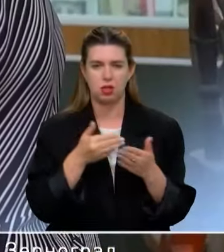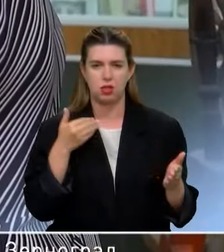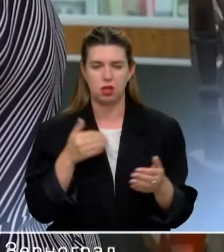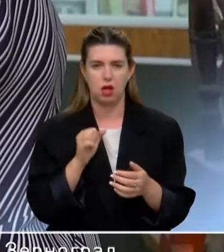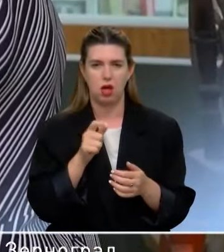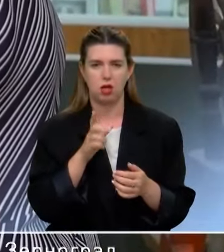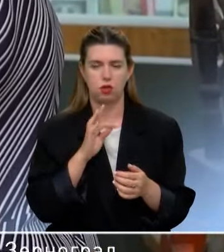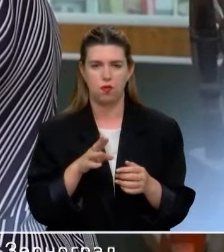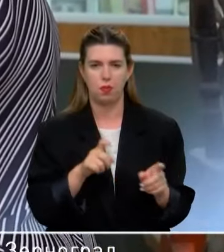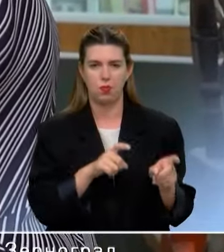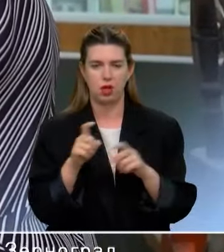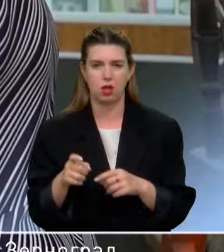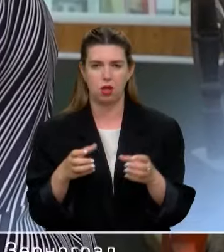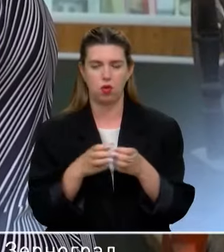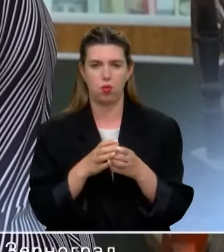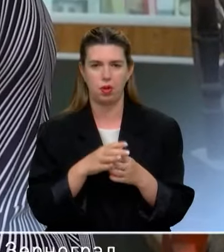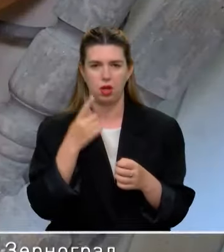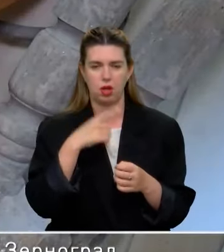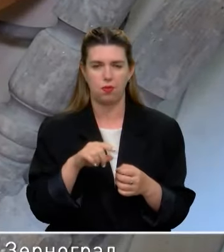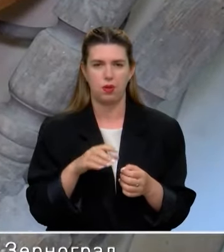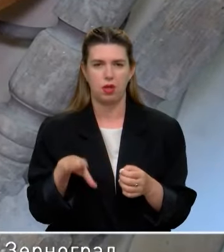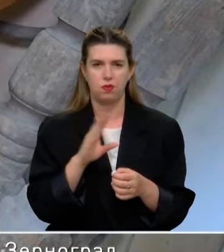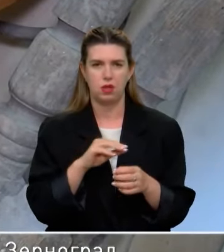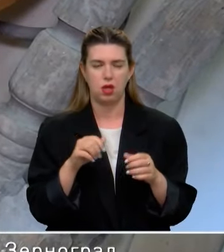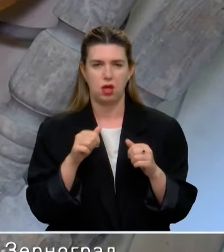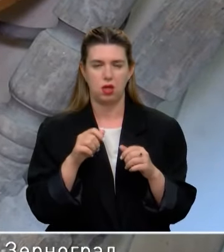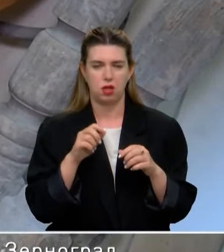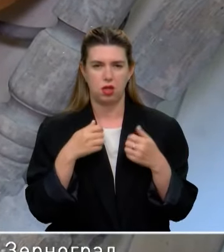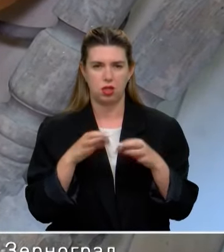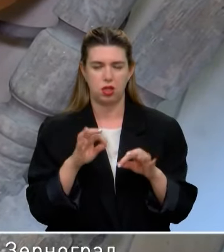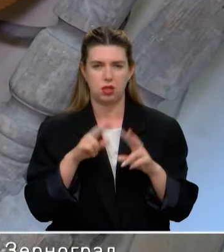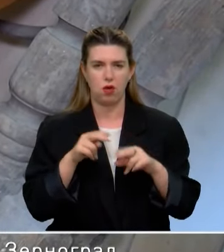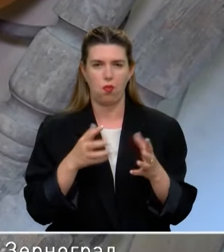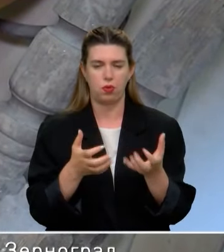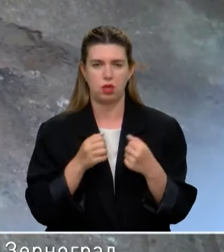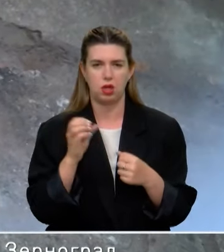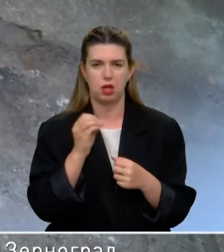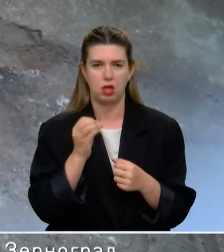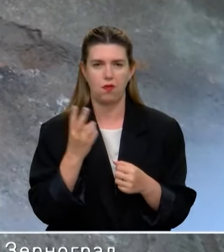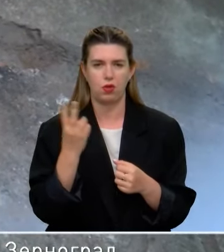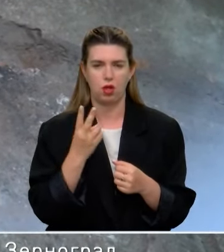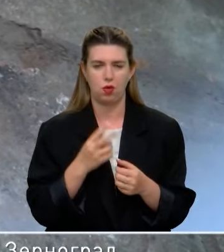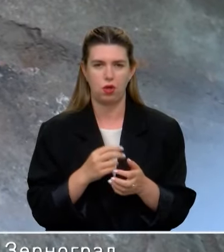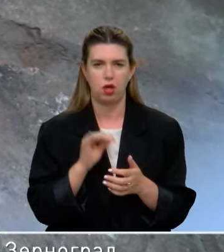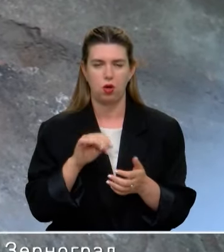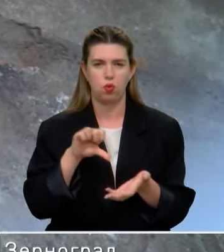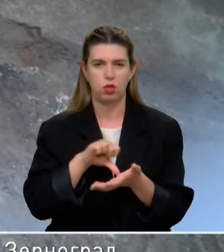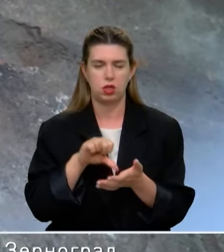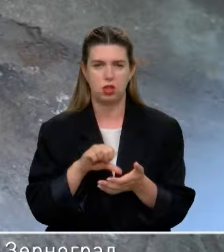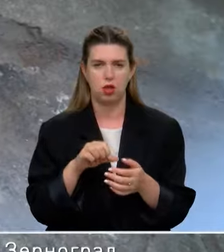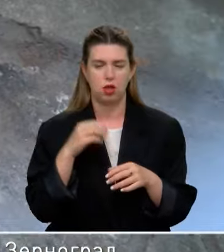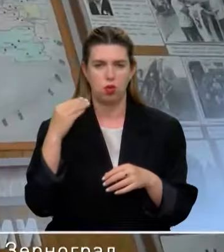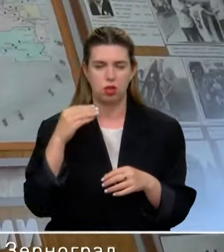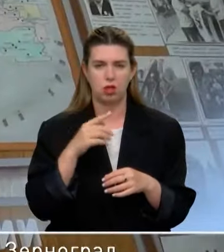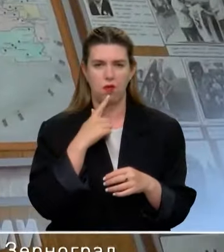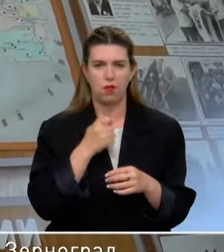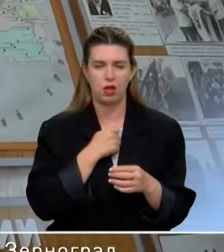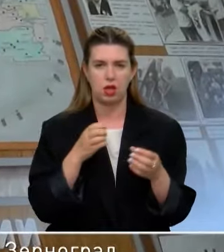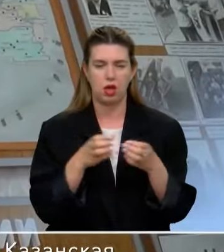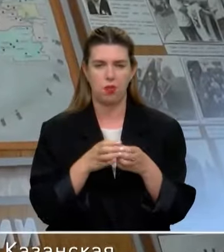приазовье переехала колония Греков албанцев разрешение на строительство получили от Екатерины II за участие в турецкой военной